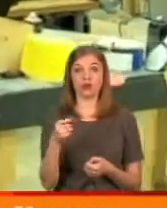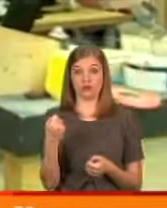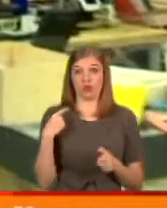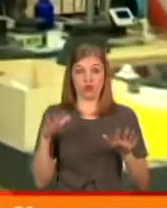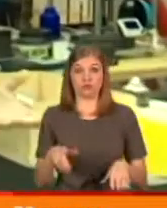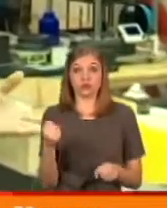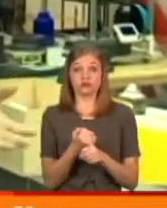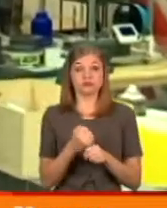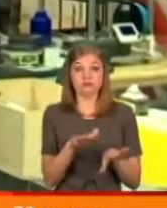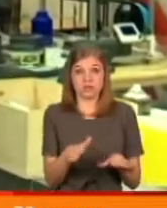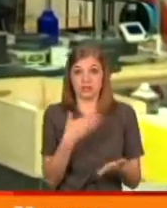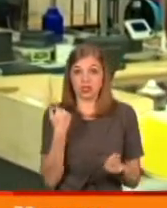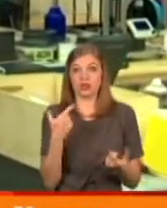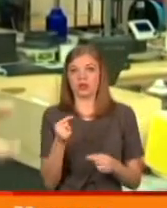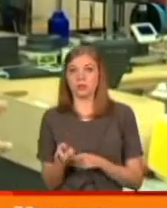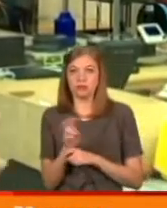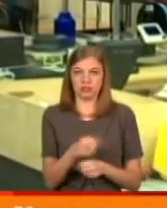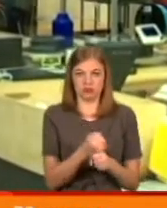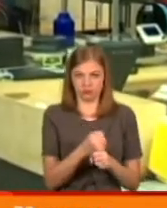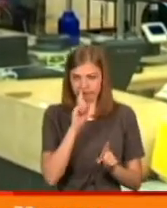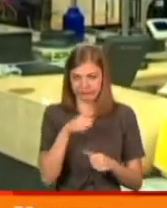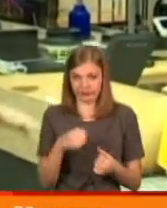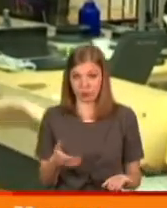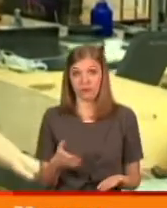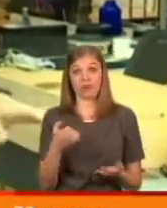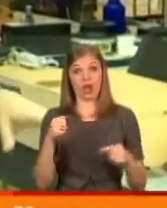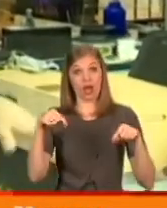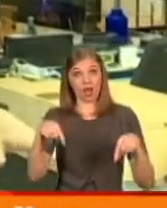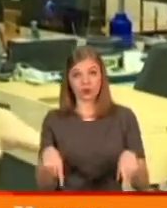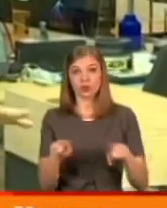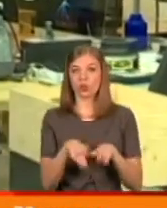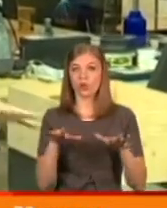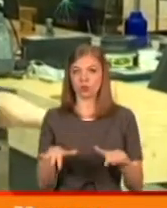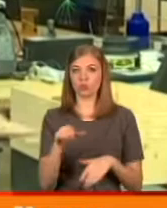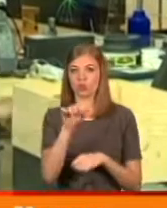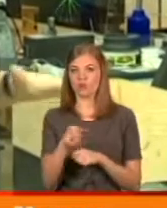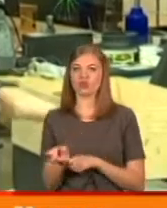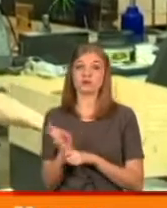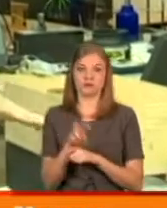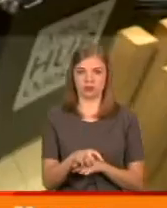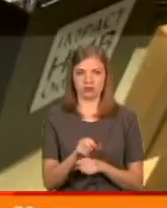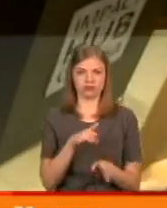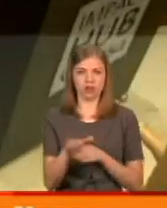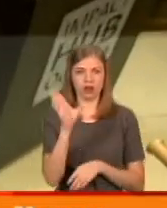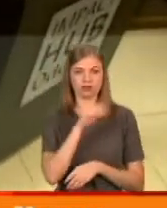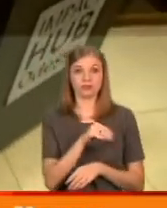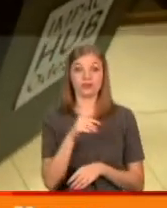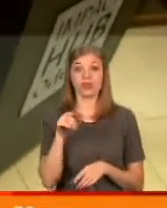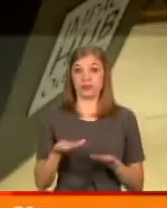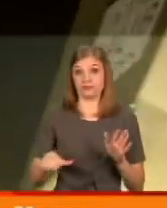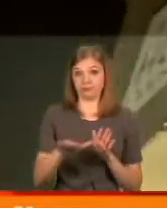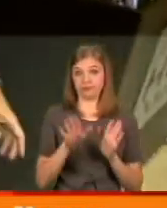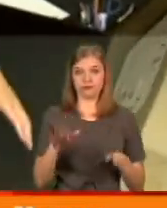От фізично нет місця, де прийти і зробити дрон. Да? А вот это такое место, куда вы можете прийти и его сделать. Impact Hub